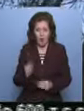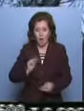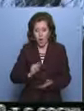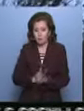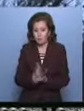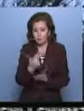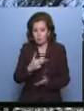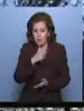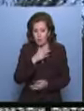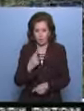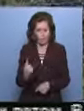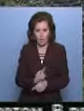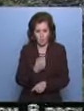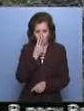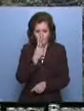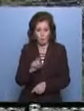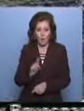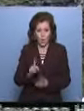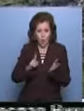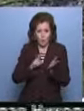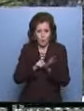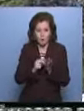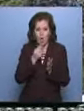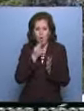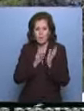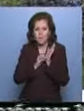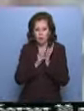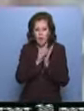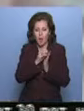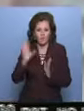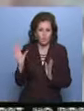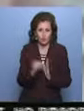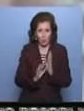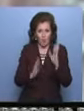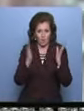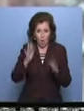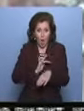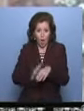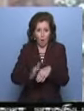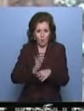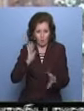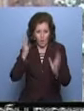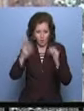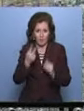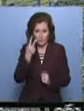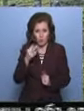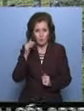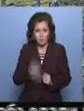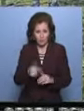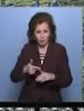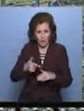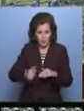лет, но впервые, говорит, видит, чтобы гусеницы объедали всю хвою. Голые деревья почти на 2000 гектарах. По